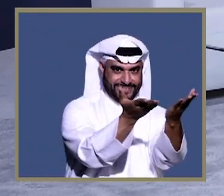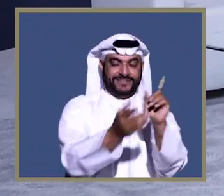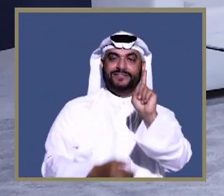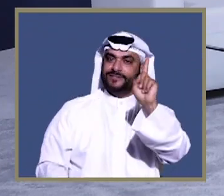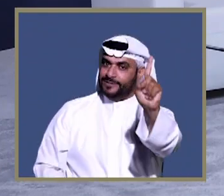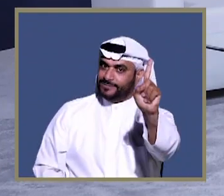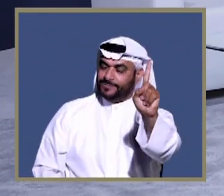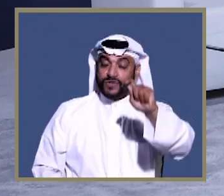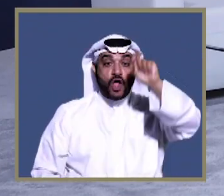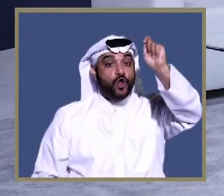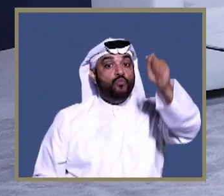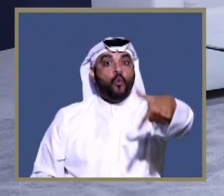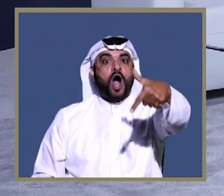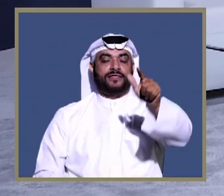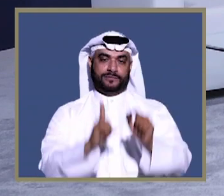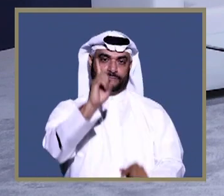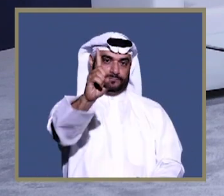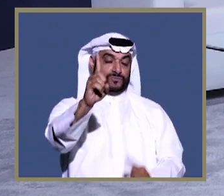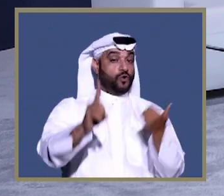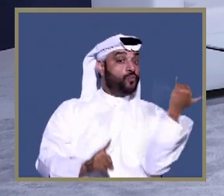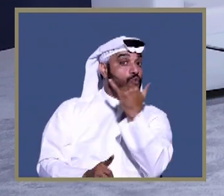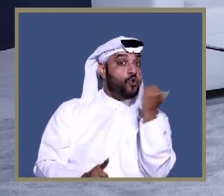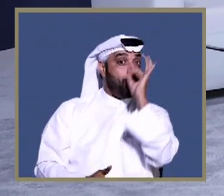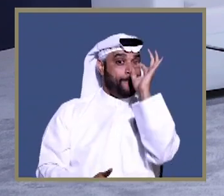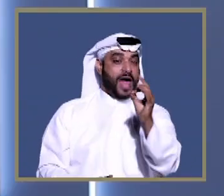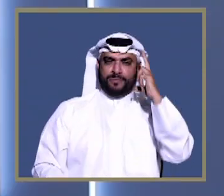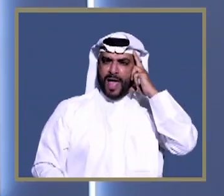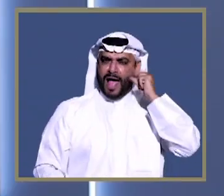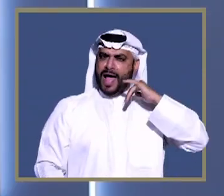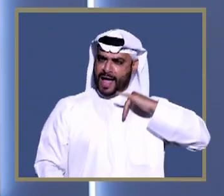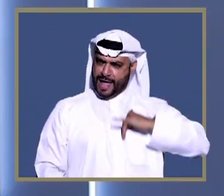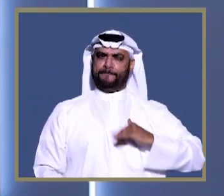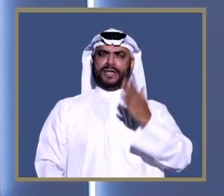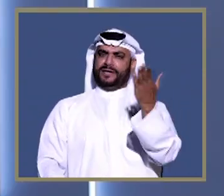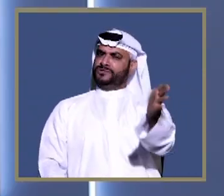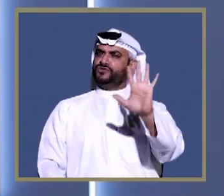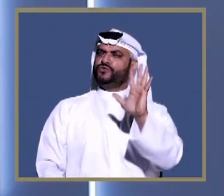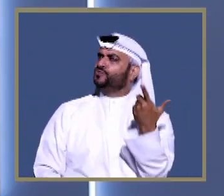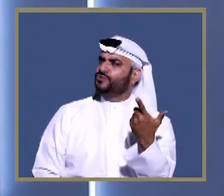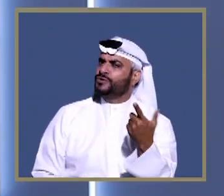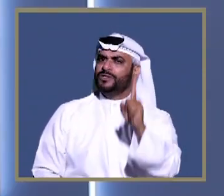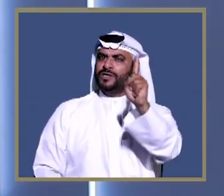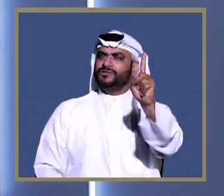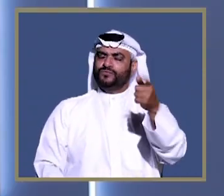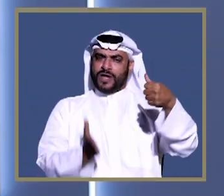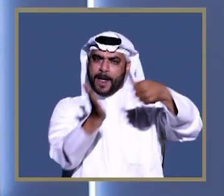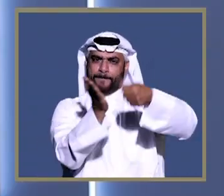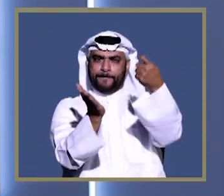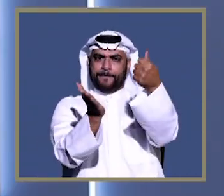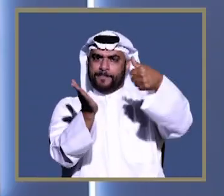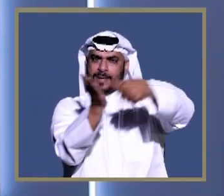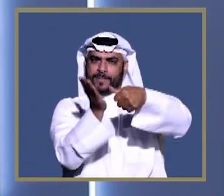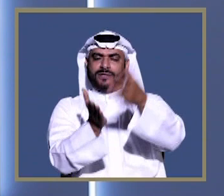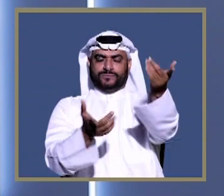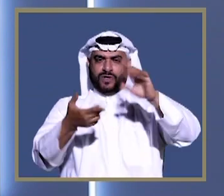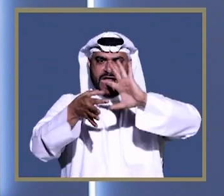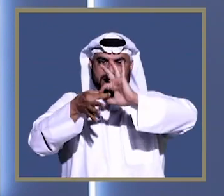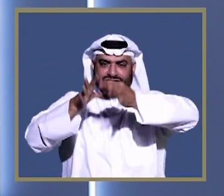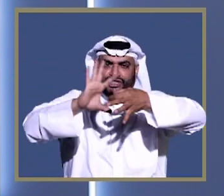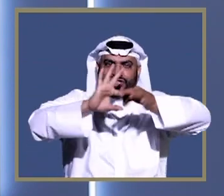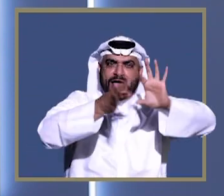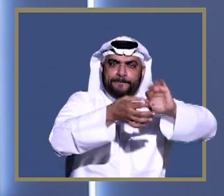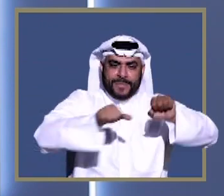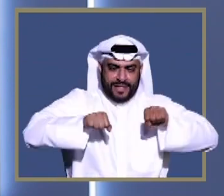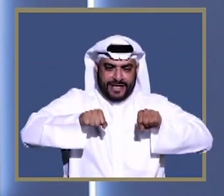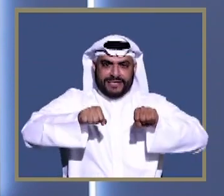خلونا نتوجه الى المواطن. المواطن يهمه وايد شغلات. موضوع مثلا خلينا نقول نتكلم عن جيب المواطن اللي هي مثلا الجمعيات